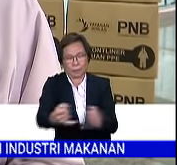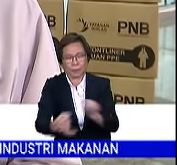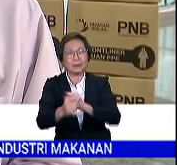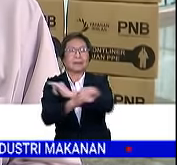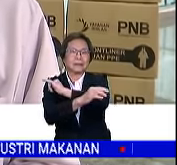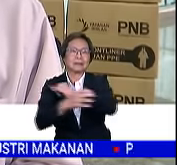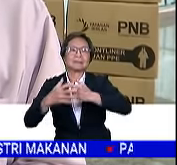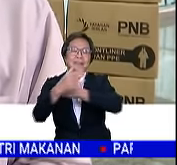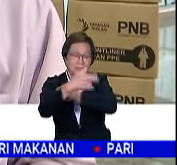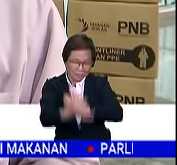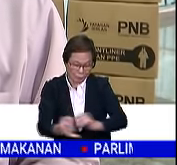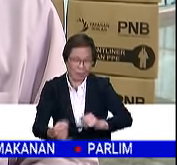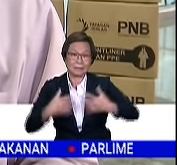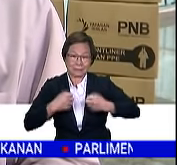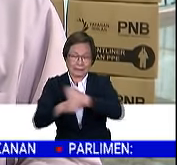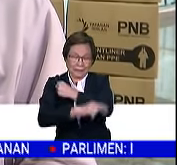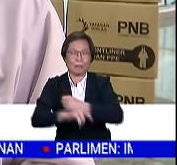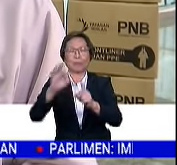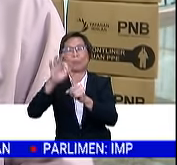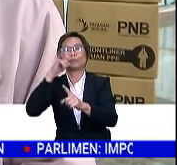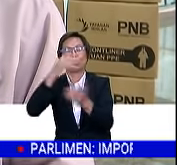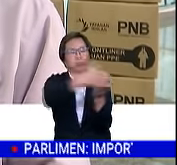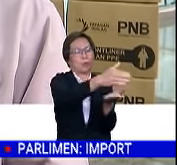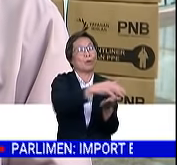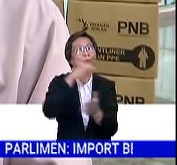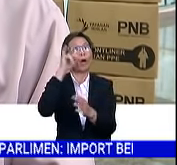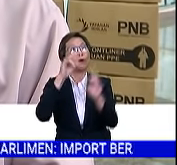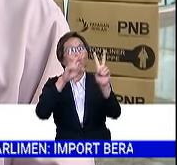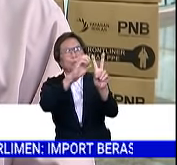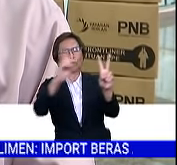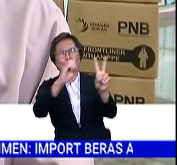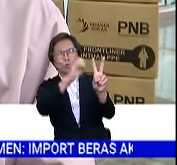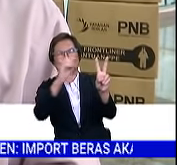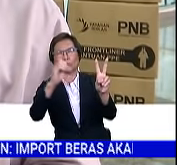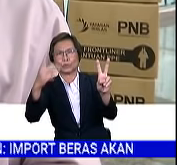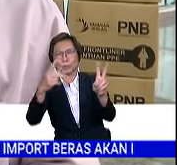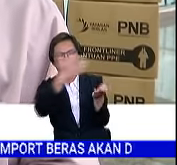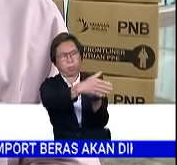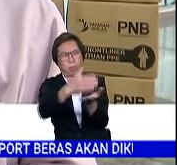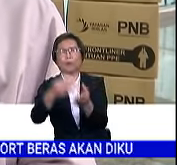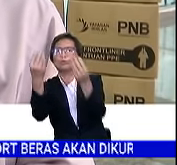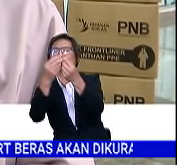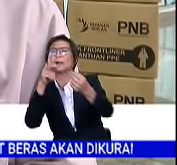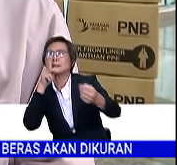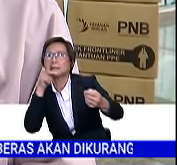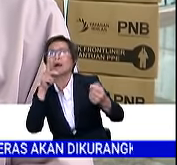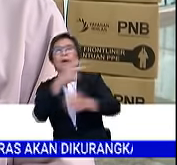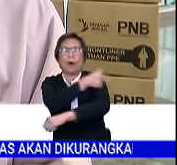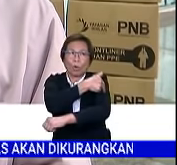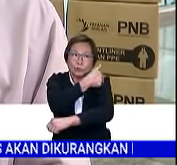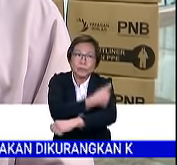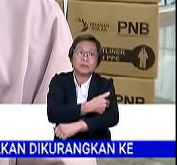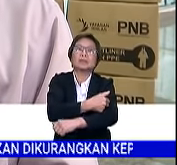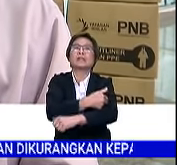Negeri Pulau Pinang semalam. Hari ini kita mengagihkan hampir 200,000 jumlahnya ke Negeri Kedah iaitu Hospital